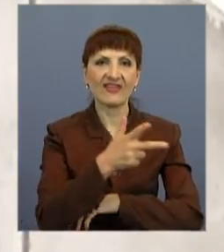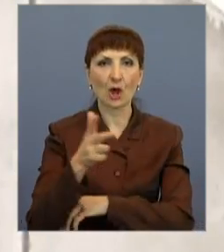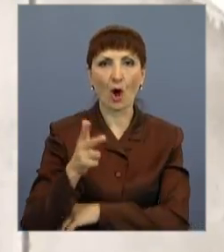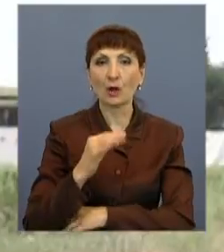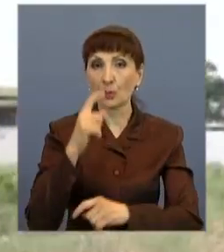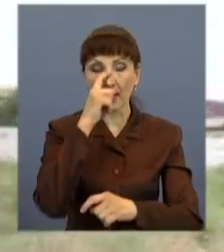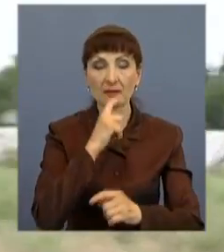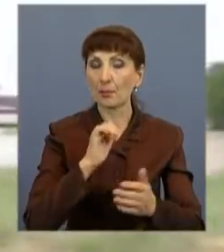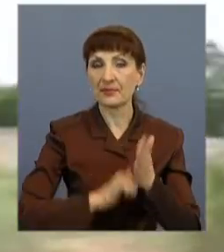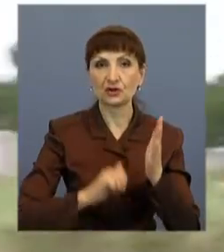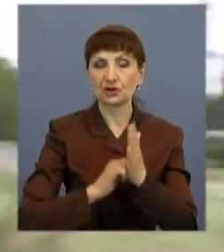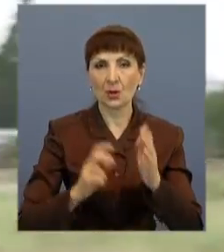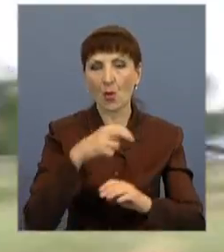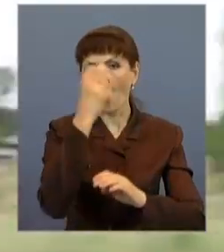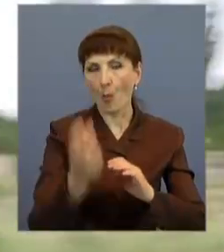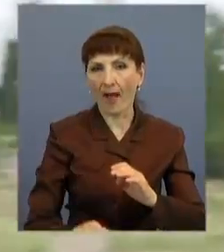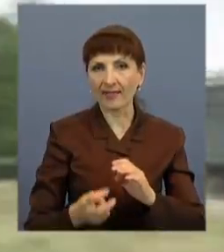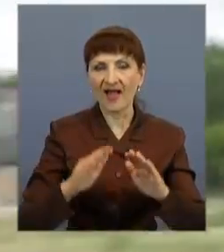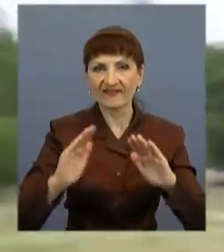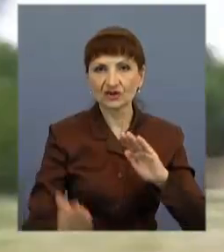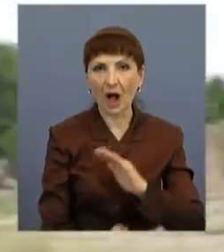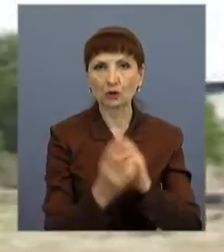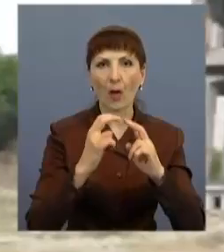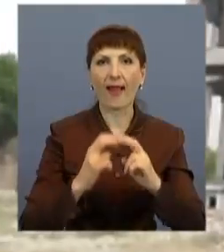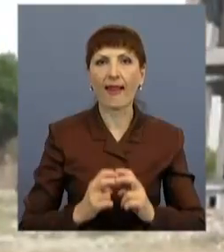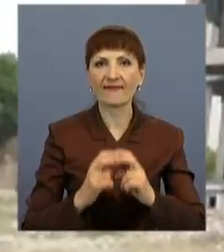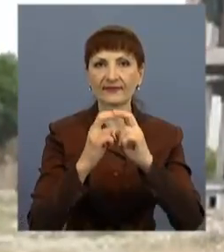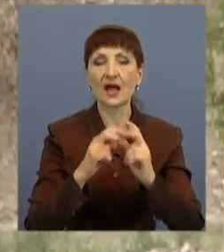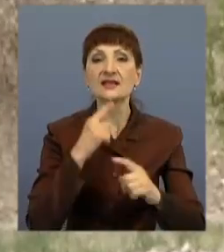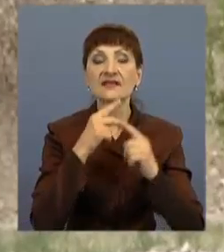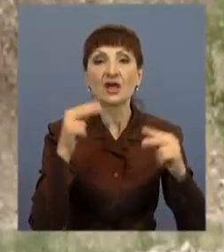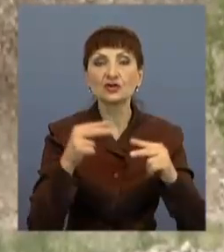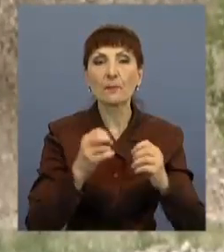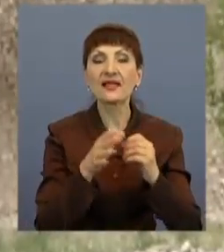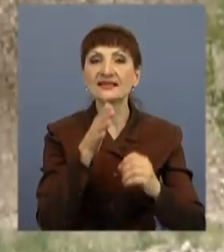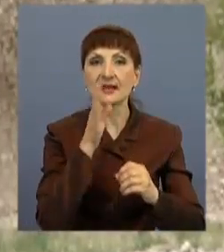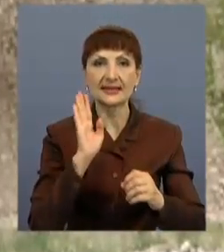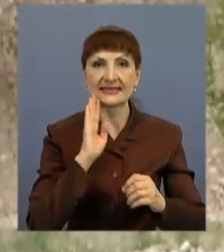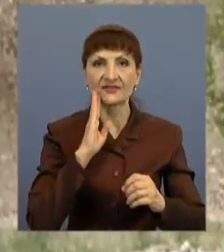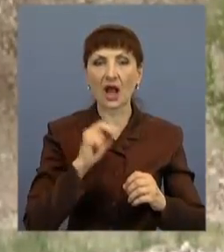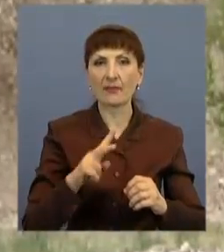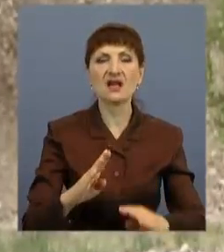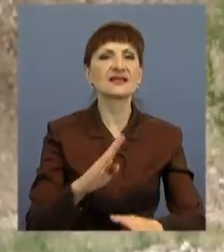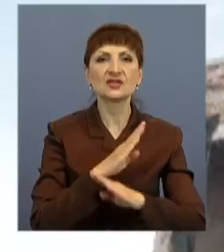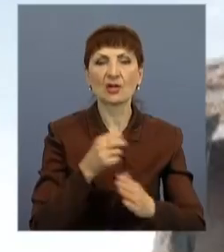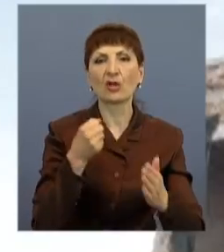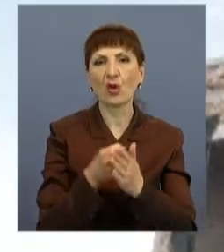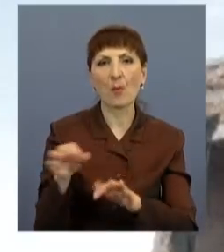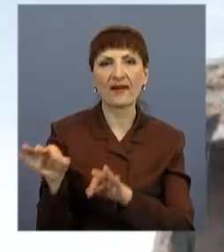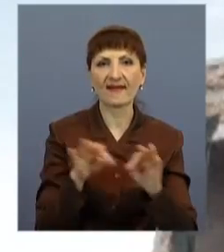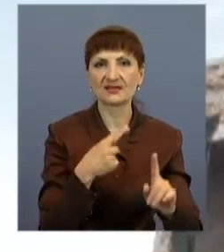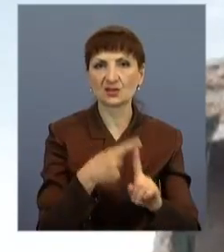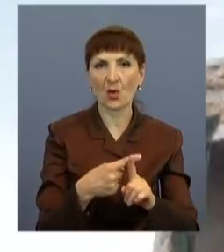по непонятным причинам сорвалась и упала в шахту лифта. Со слов очевидцев, 15-летняя Алима скончалась до приезда скорой